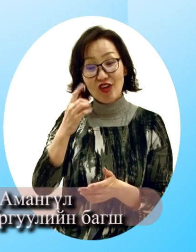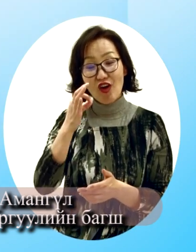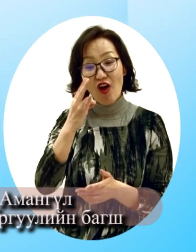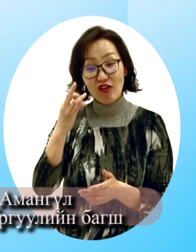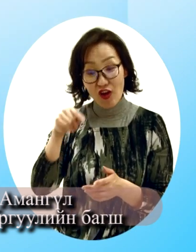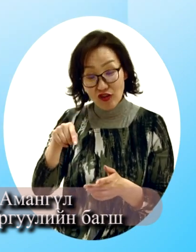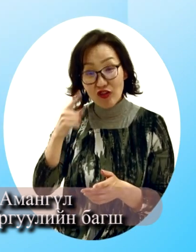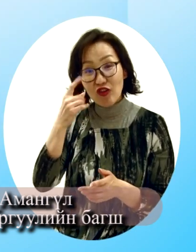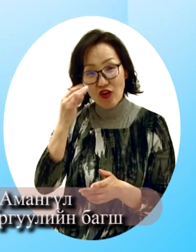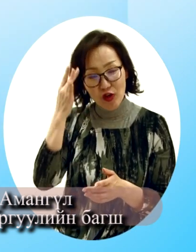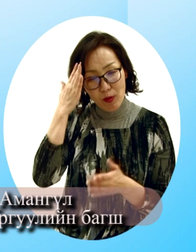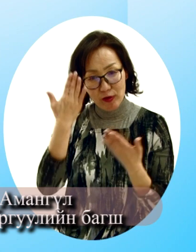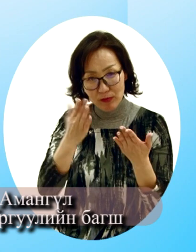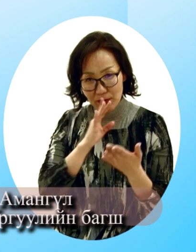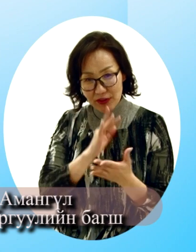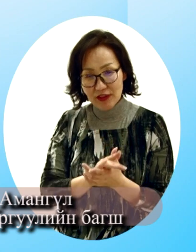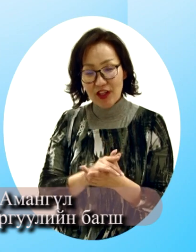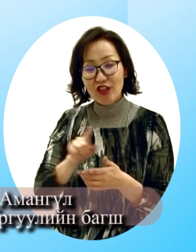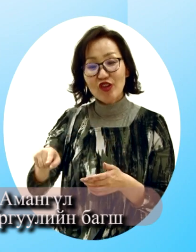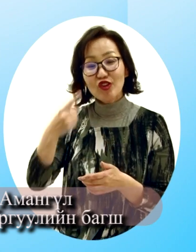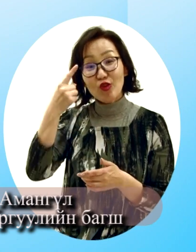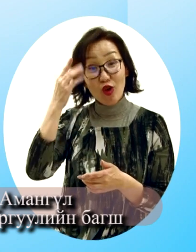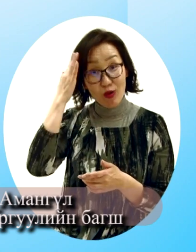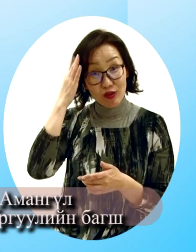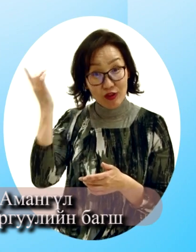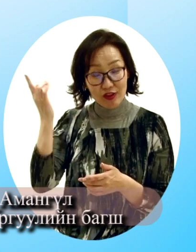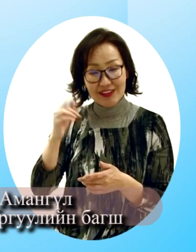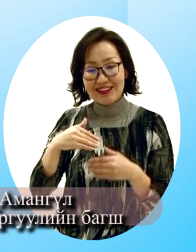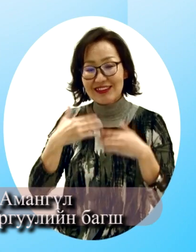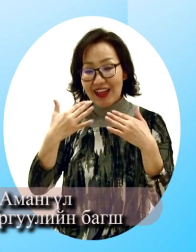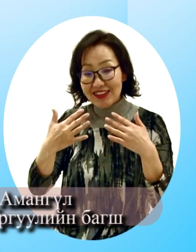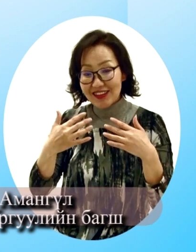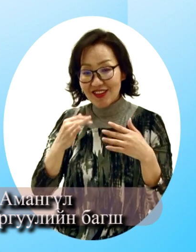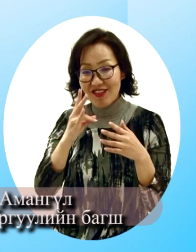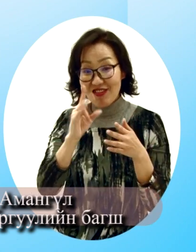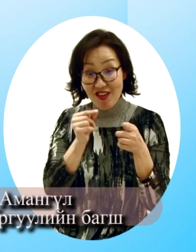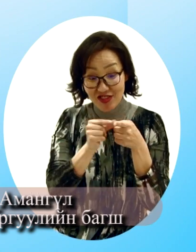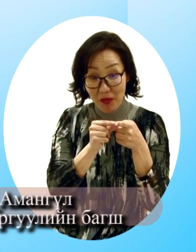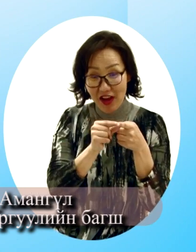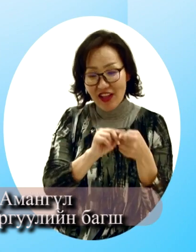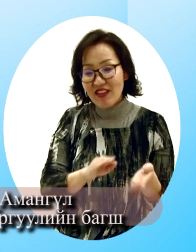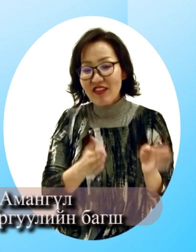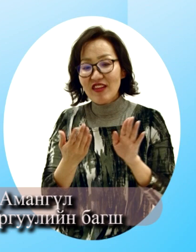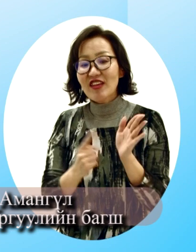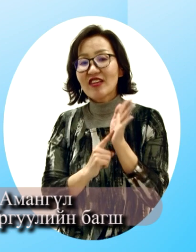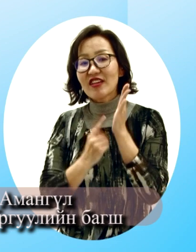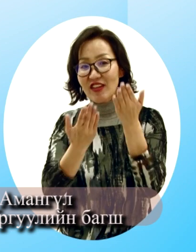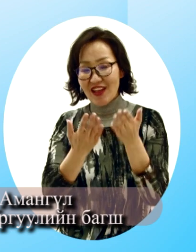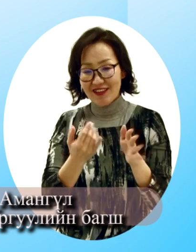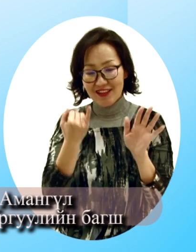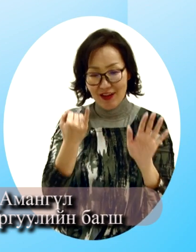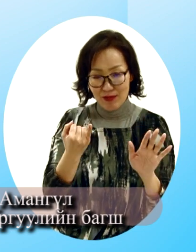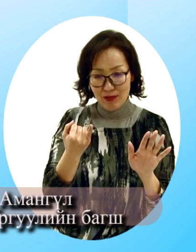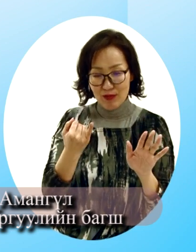сантиметрде неше метр, неше сантиметр барын метр сантиметрмен өрнекте. 1 метрде неше сантиметр барын